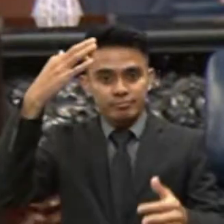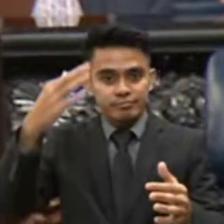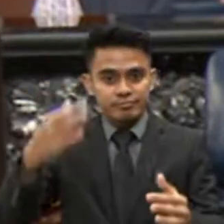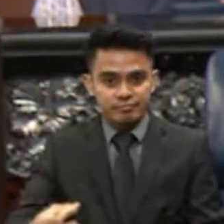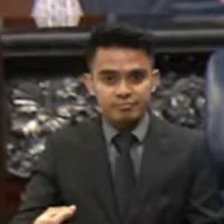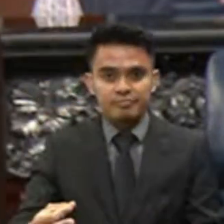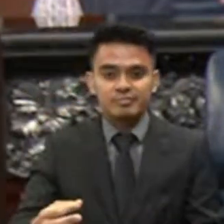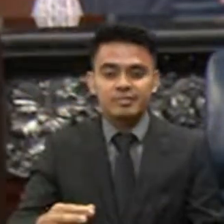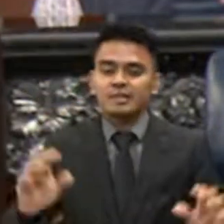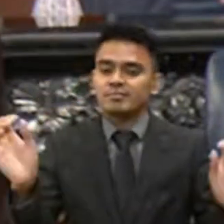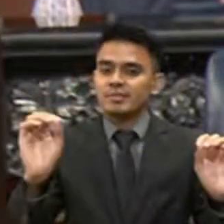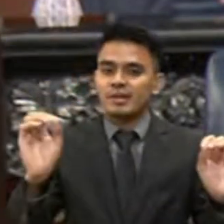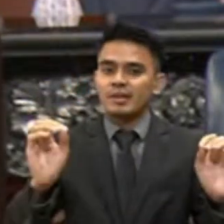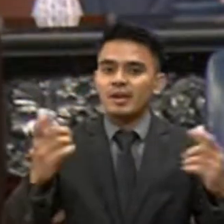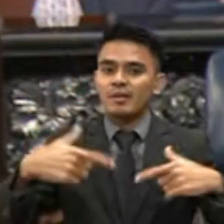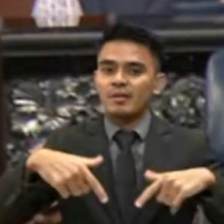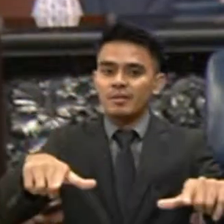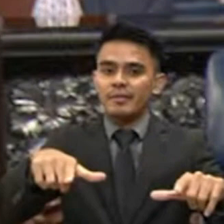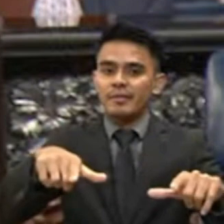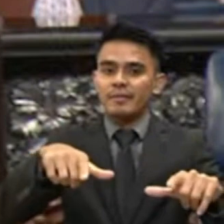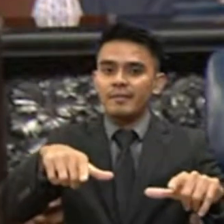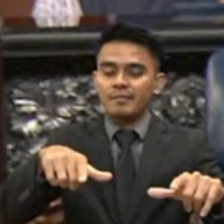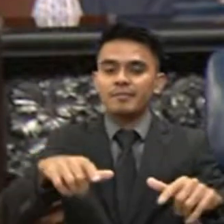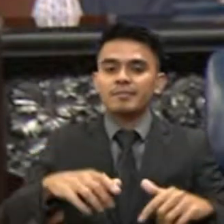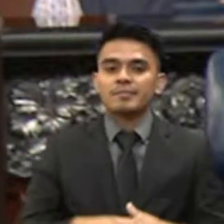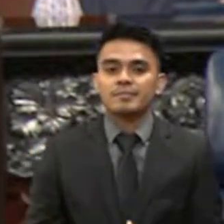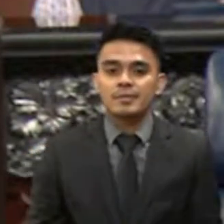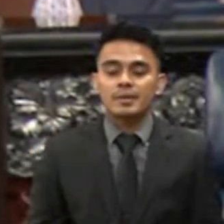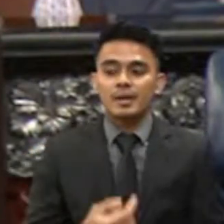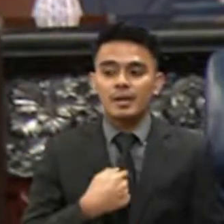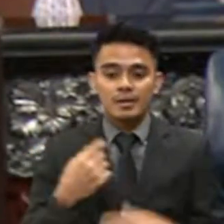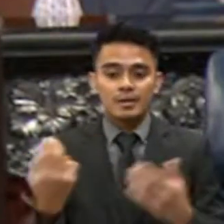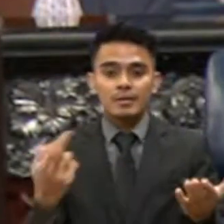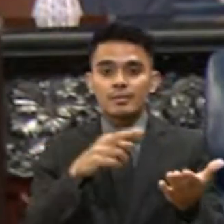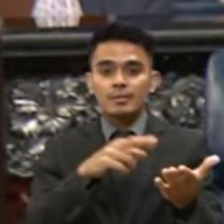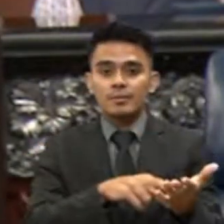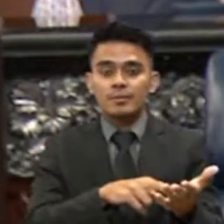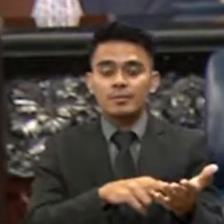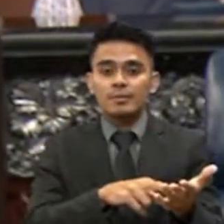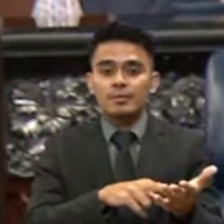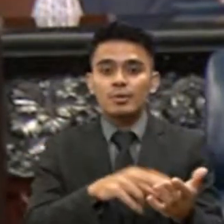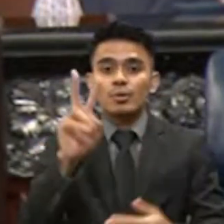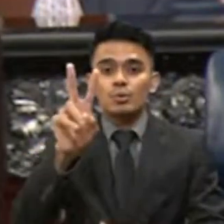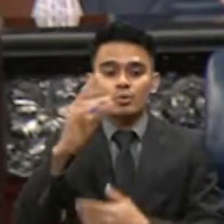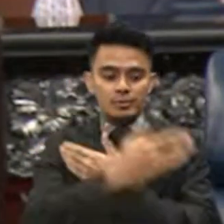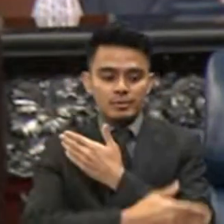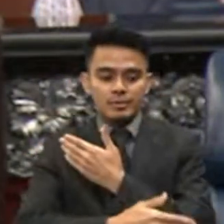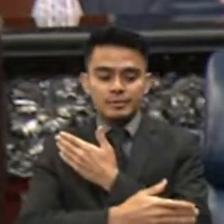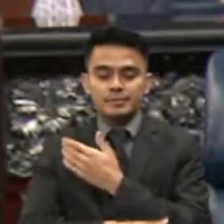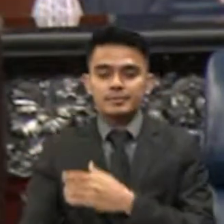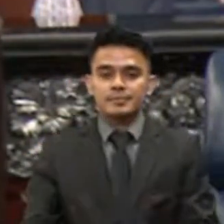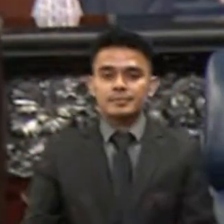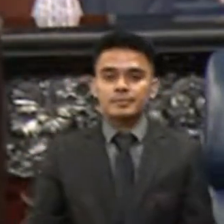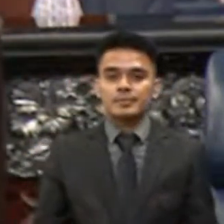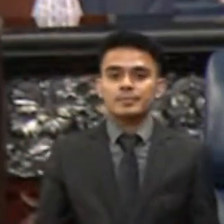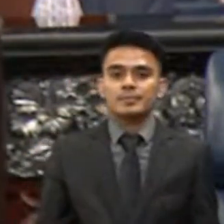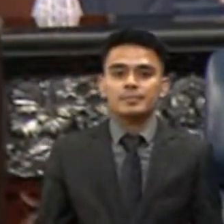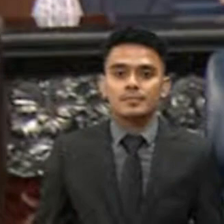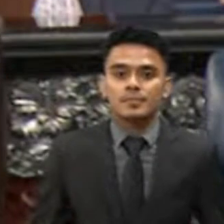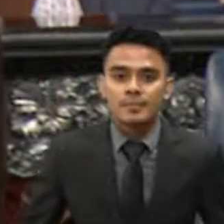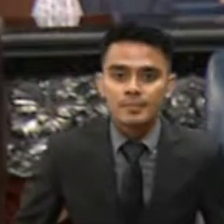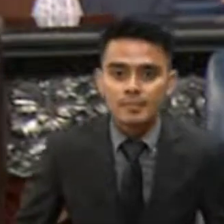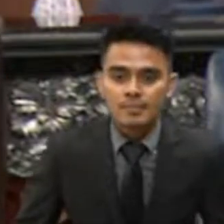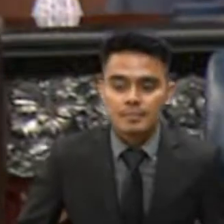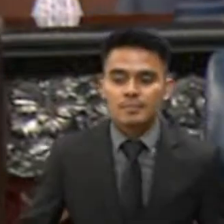tidak memberikan kebenaran Saya ingin merujuk kepada dua negara yaitu